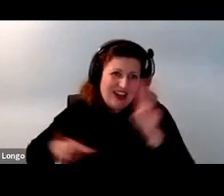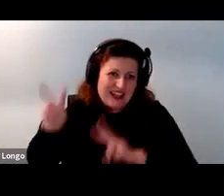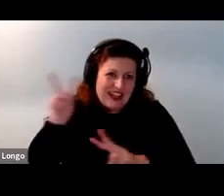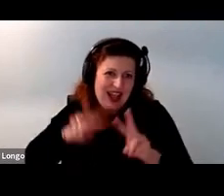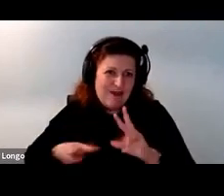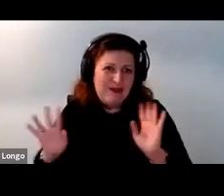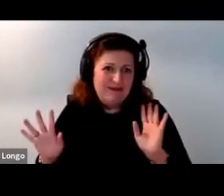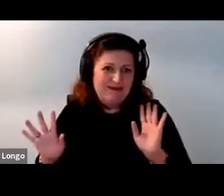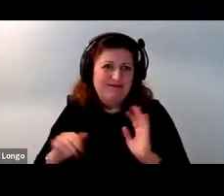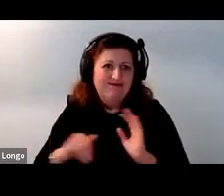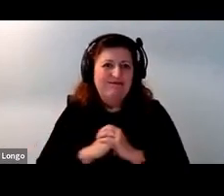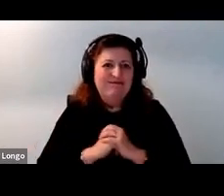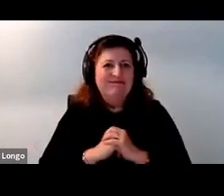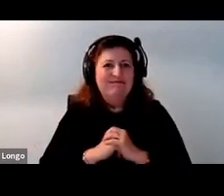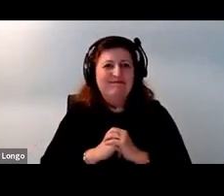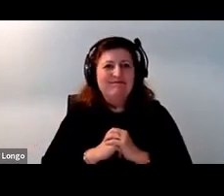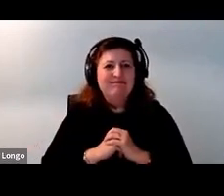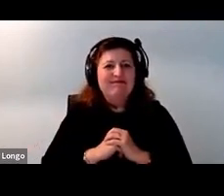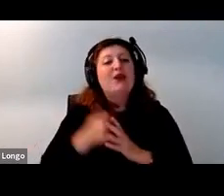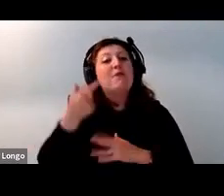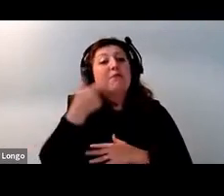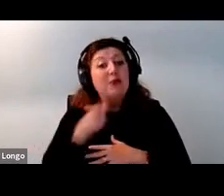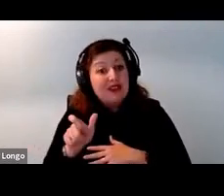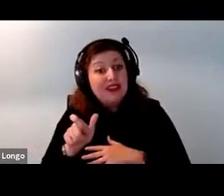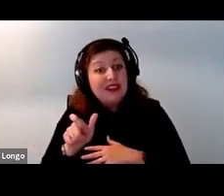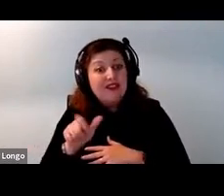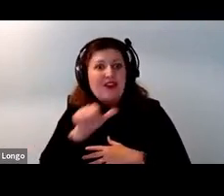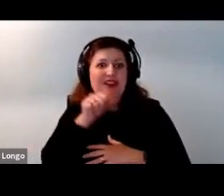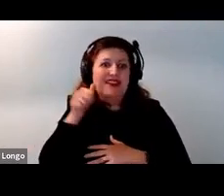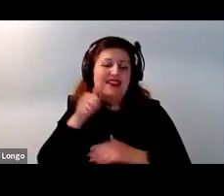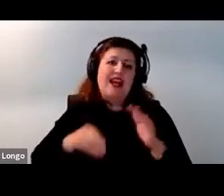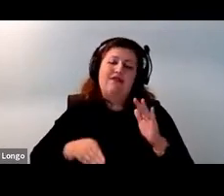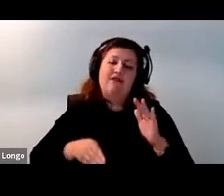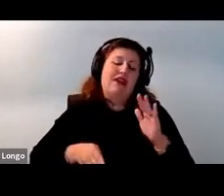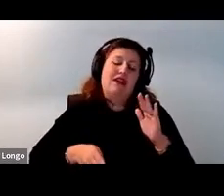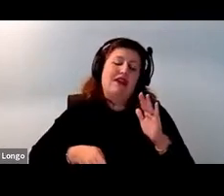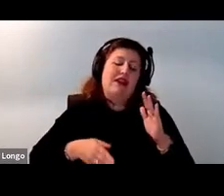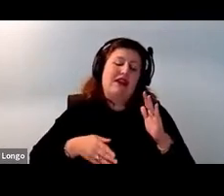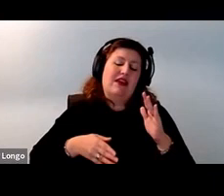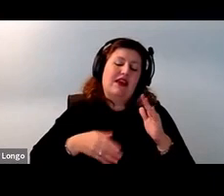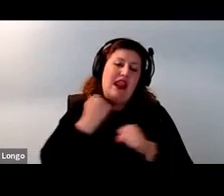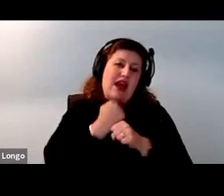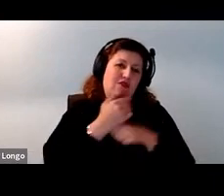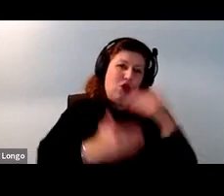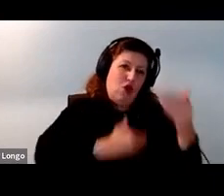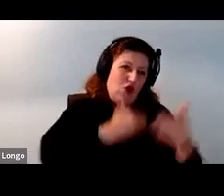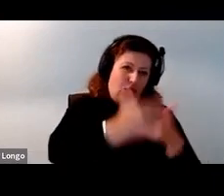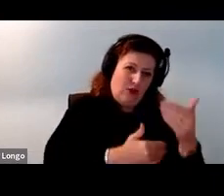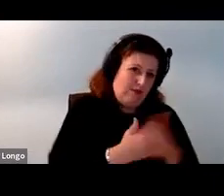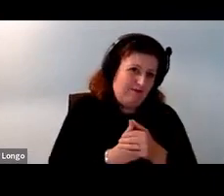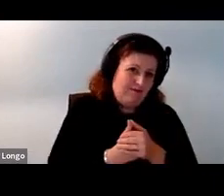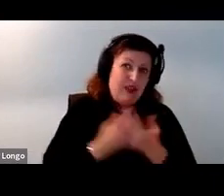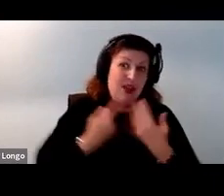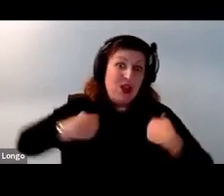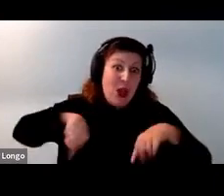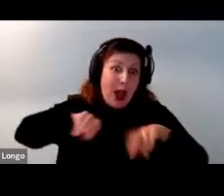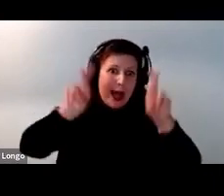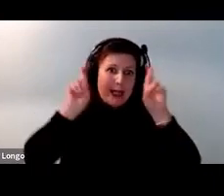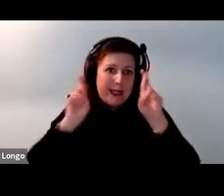anche per continuare il lavoro iniziato e quindi incrociamo le dita.